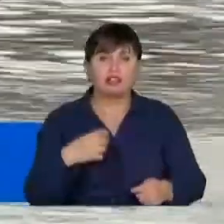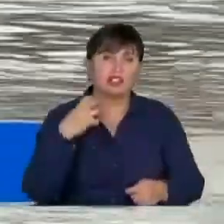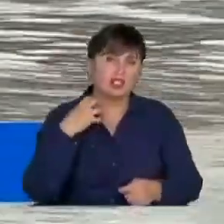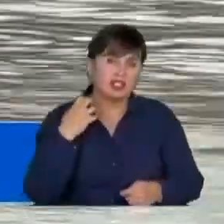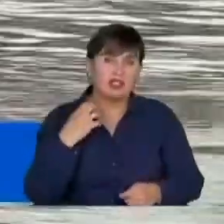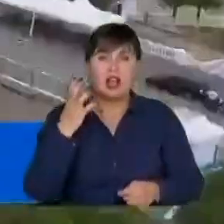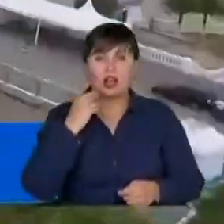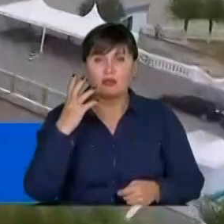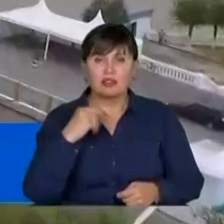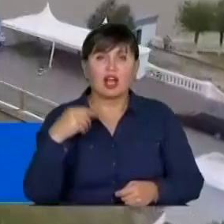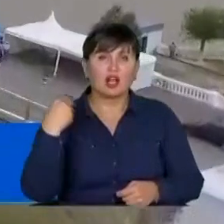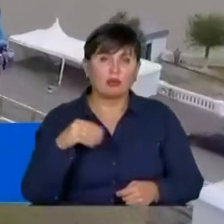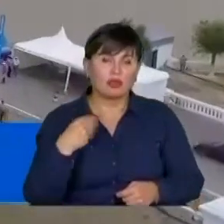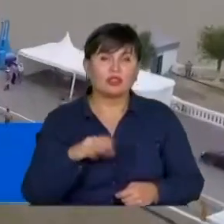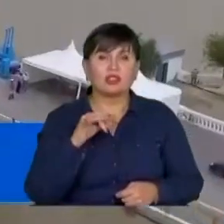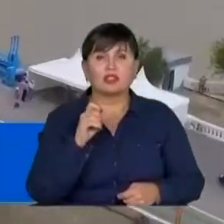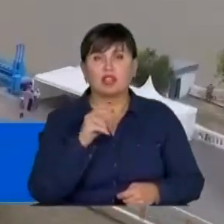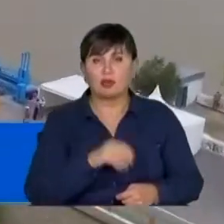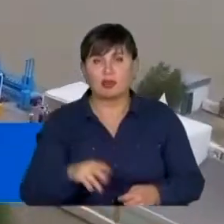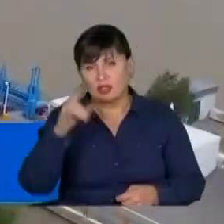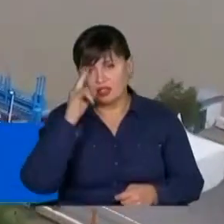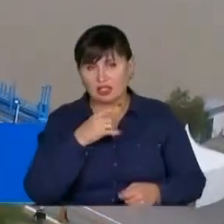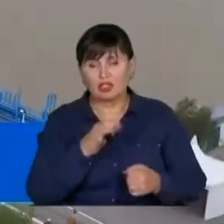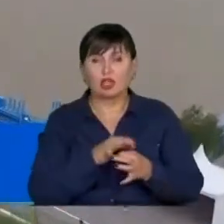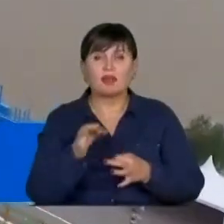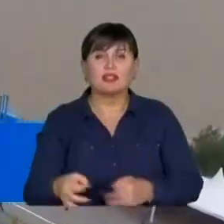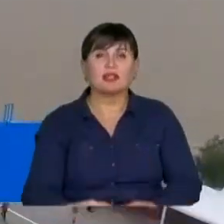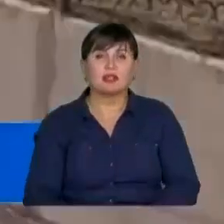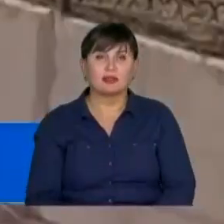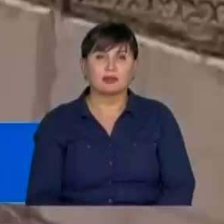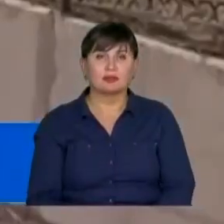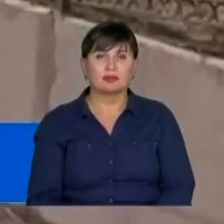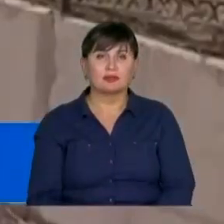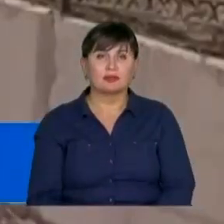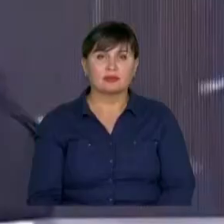Кызылординской, Алматинской, Акмолинской и Западно-Казахстанской областях.